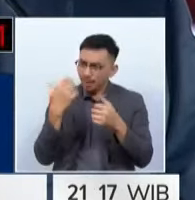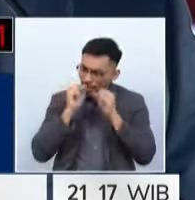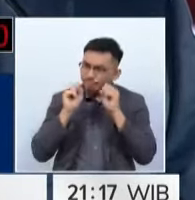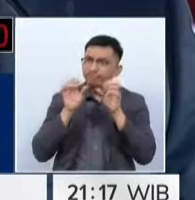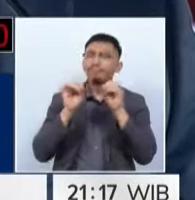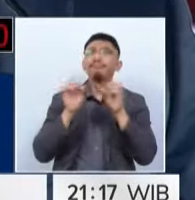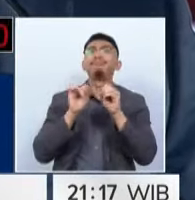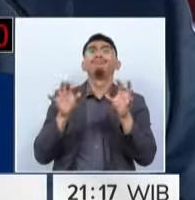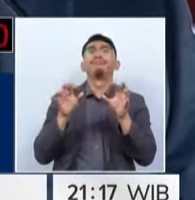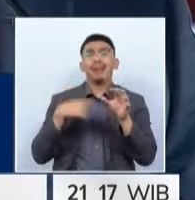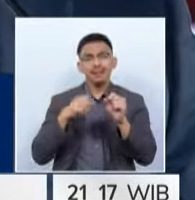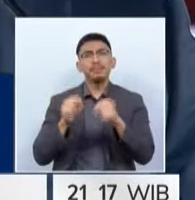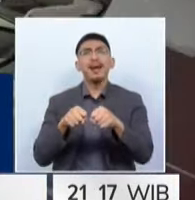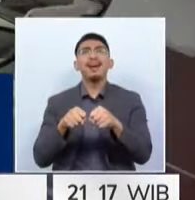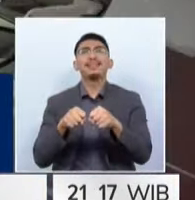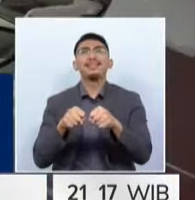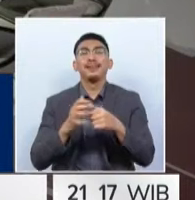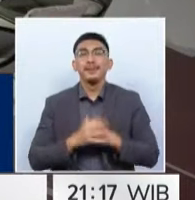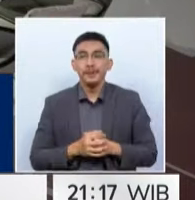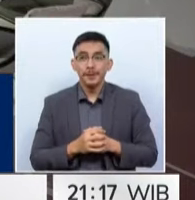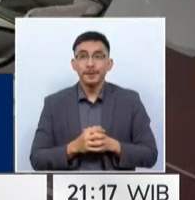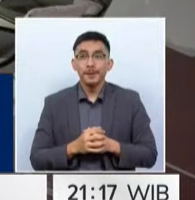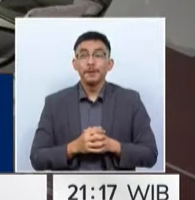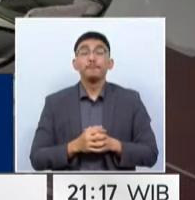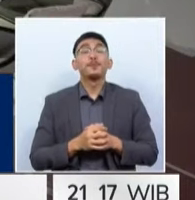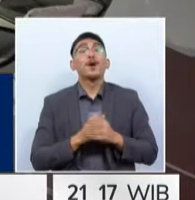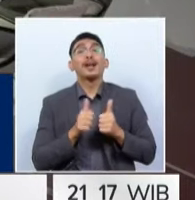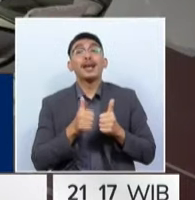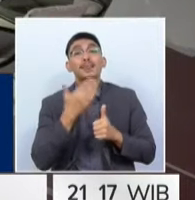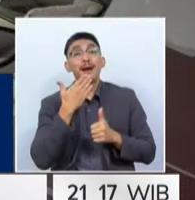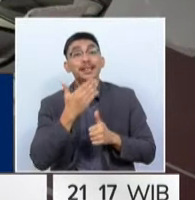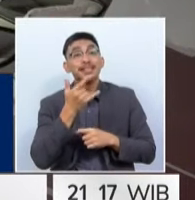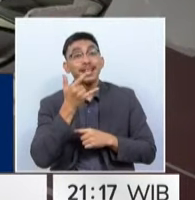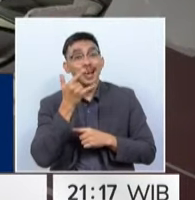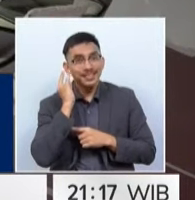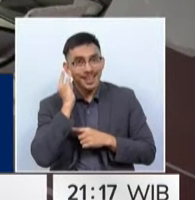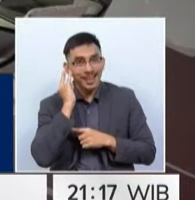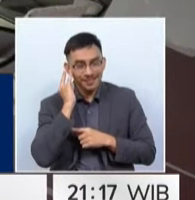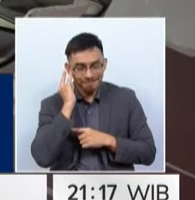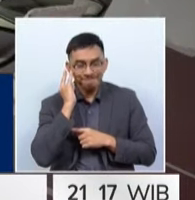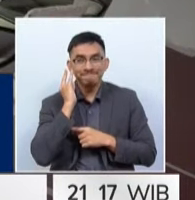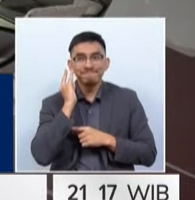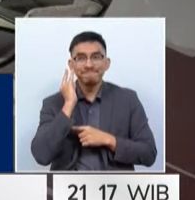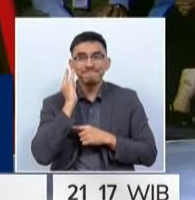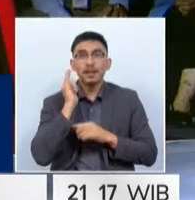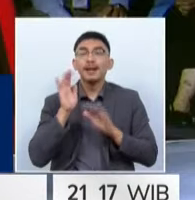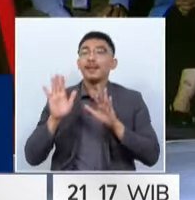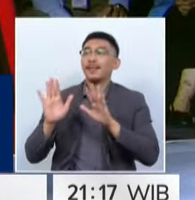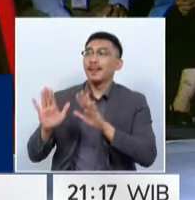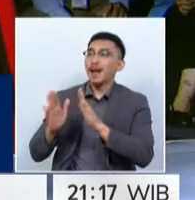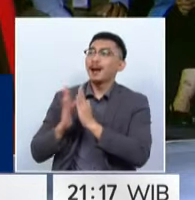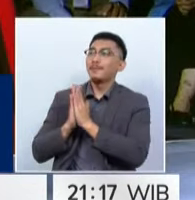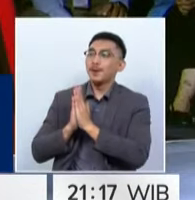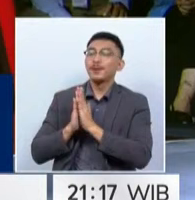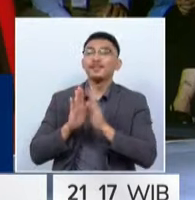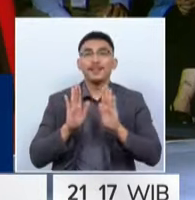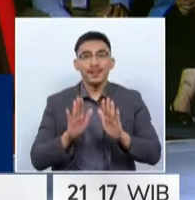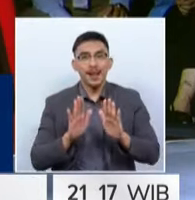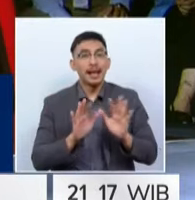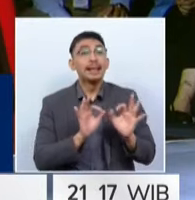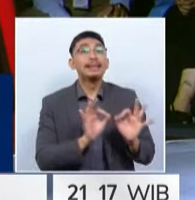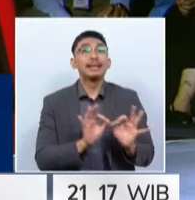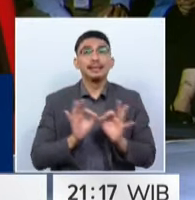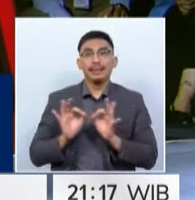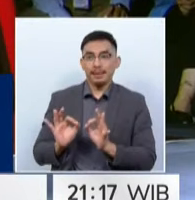itu baik terima kasih Pak Ganjar mohon tenang mohon tertib bapak dan ibu sekalian kita